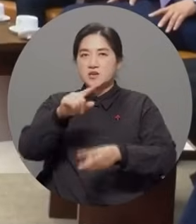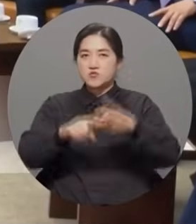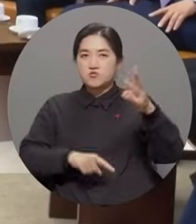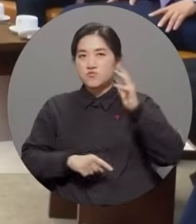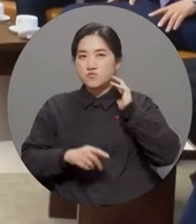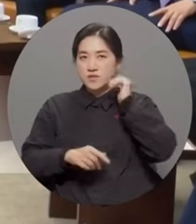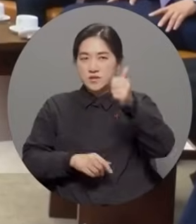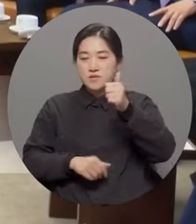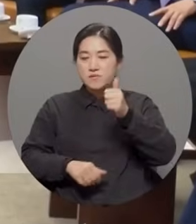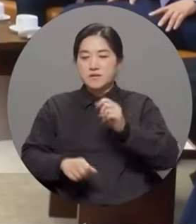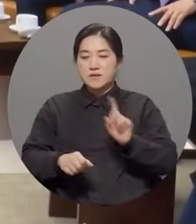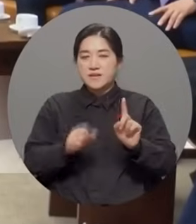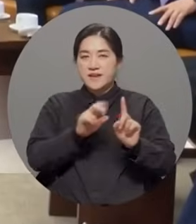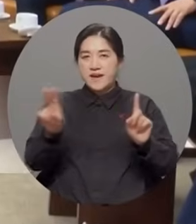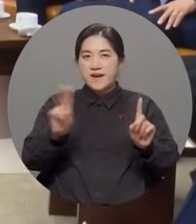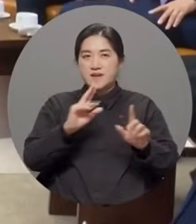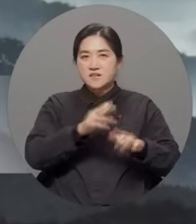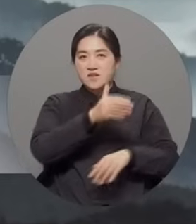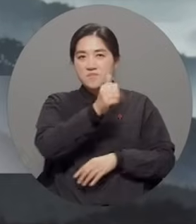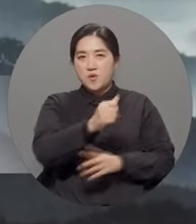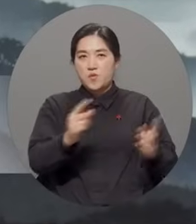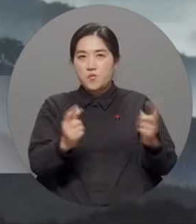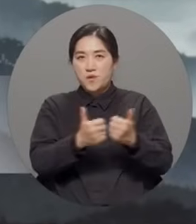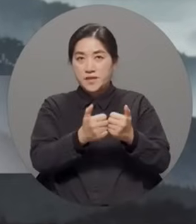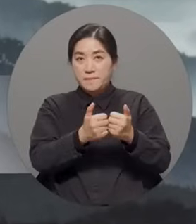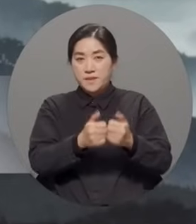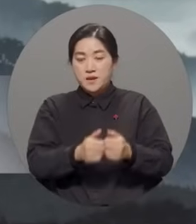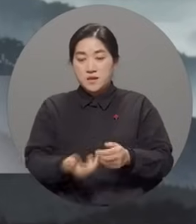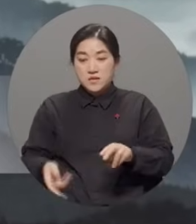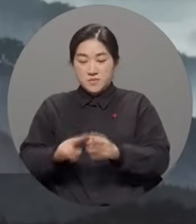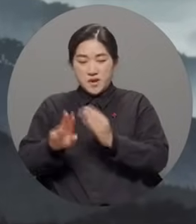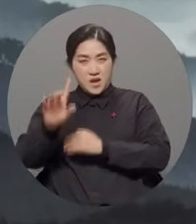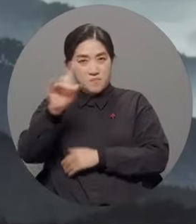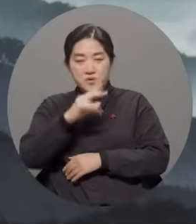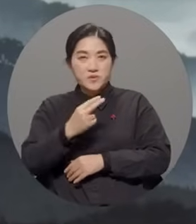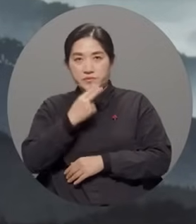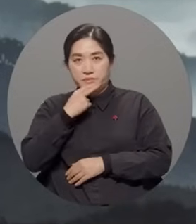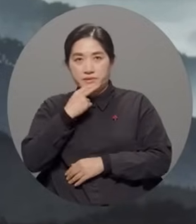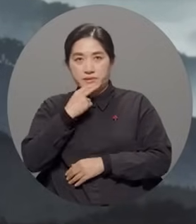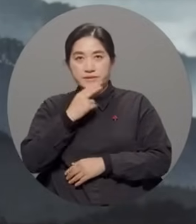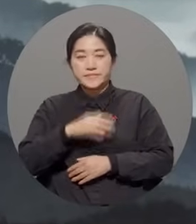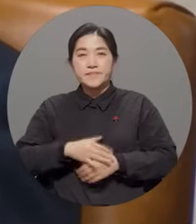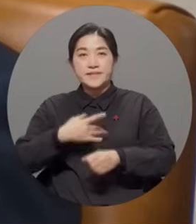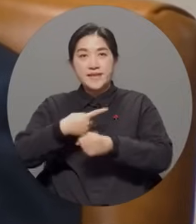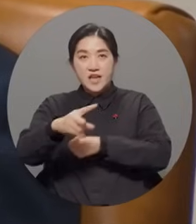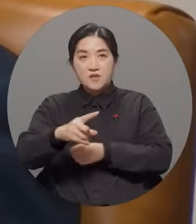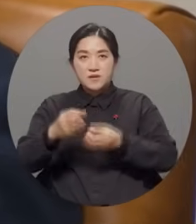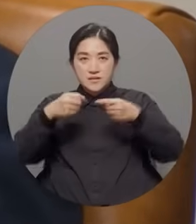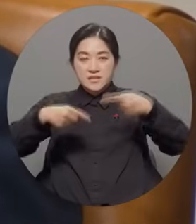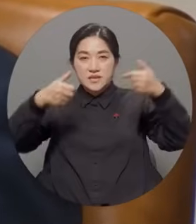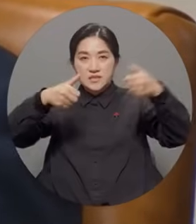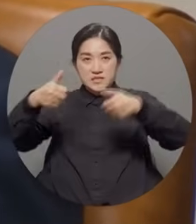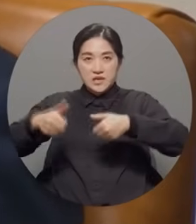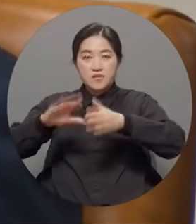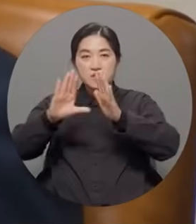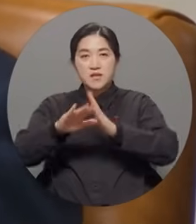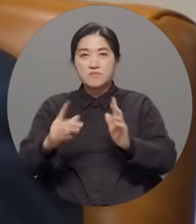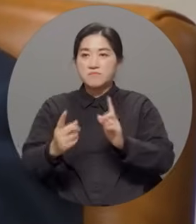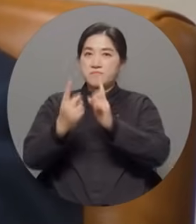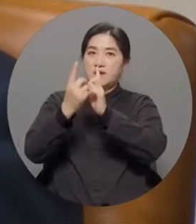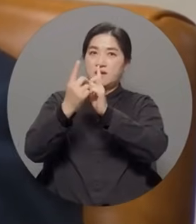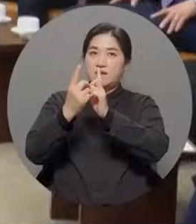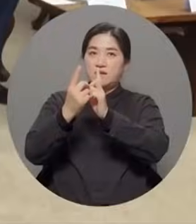대통령은 제1야당 대표와의 회담을 취임 이후 한 차례도 하지 않았습니다. 내년도 신년 인사회에서